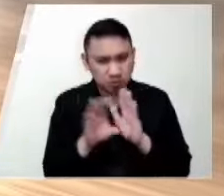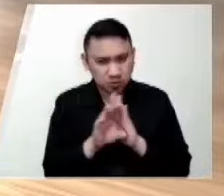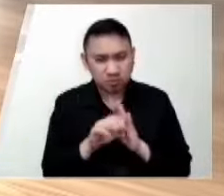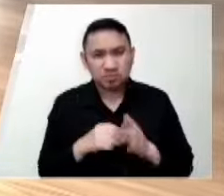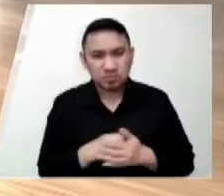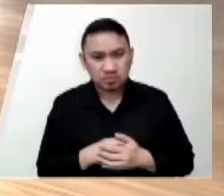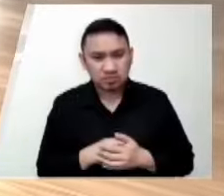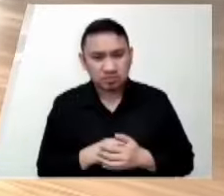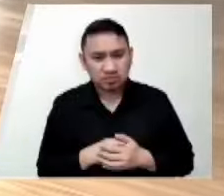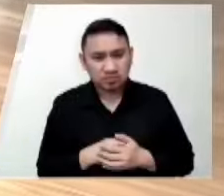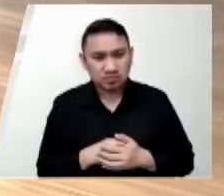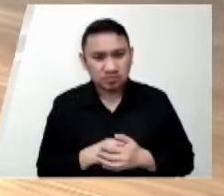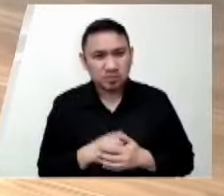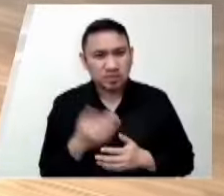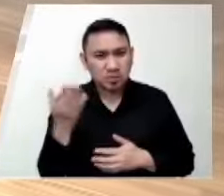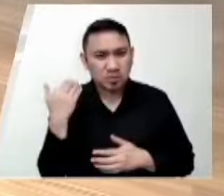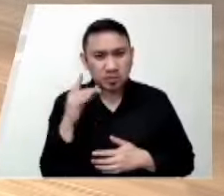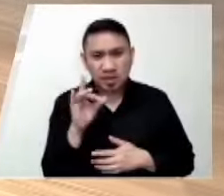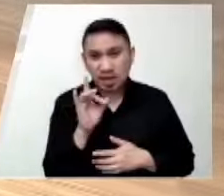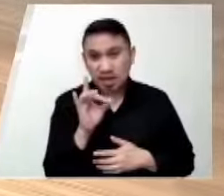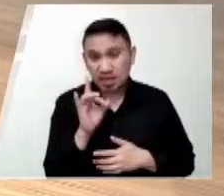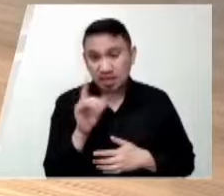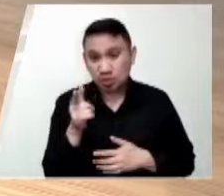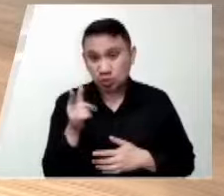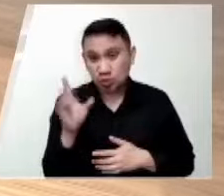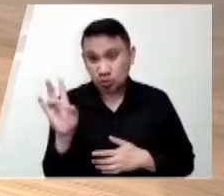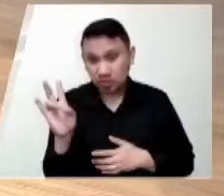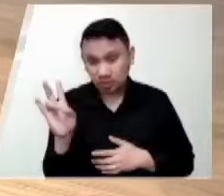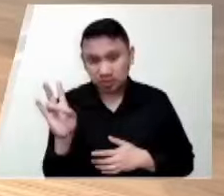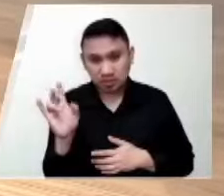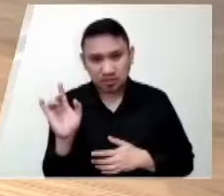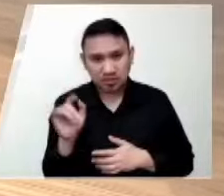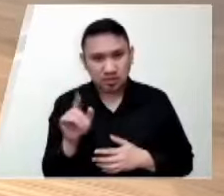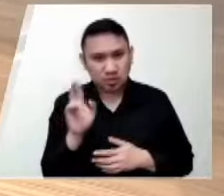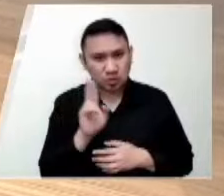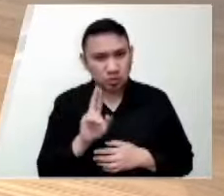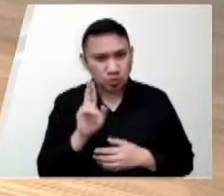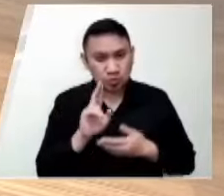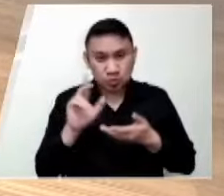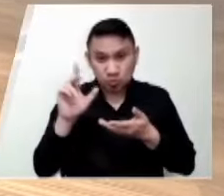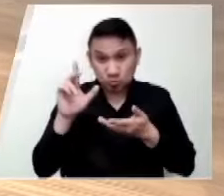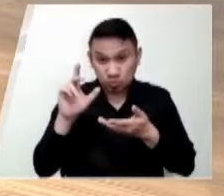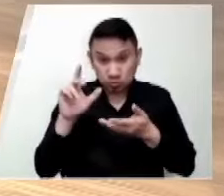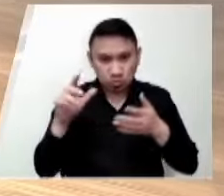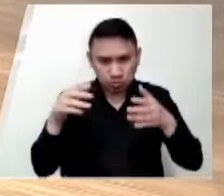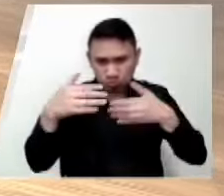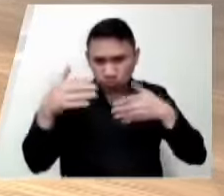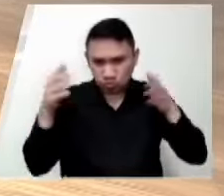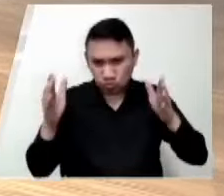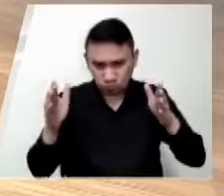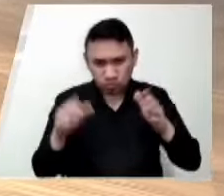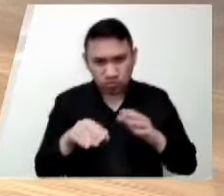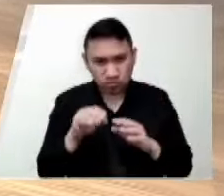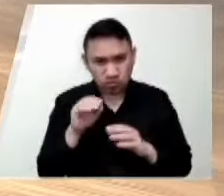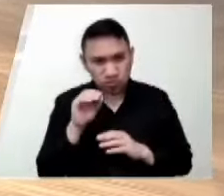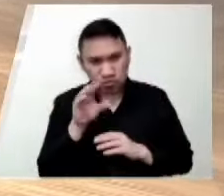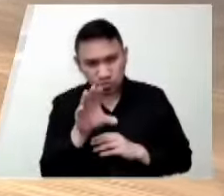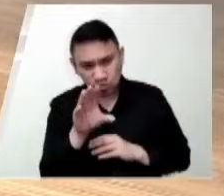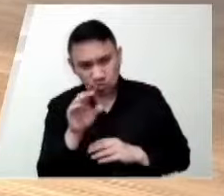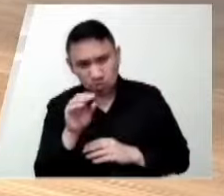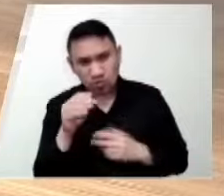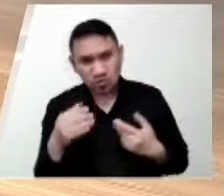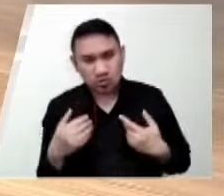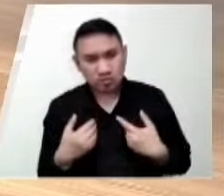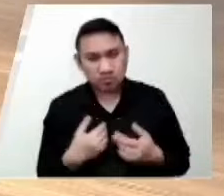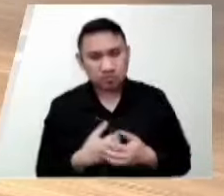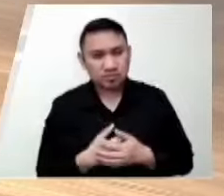Nipps noong 1827 mula sa kanilang country home gamit ang camera obscura na pinroject sa isang pewter plate na mayroong bitumen of Judea